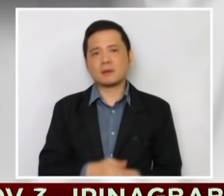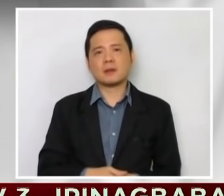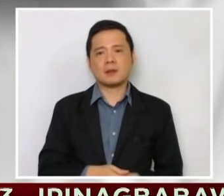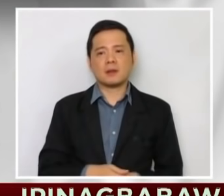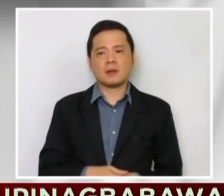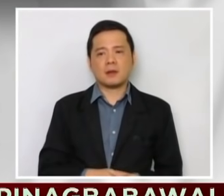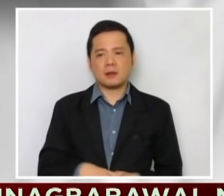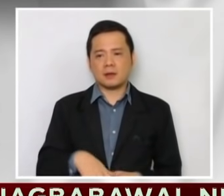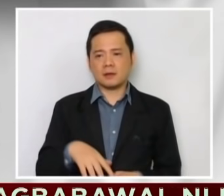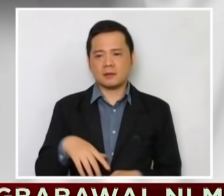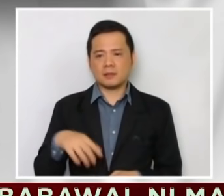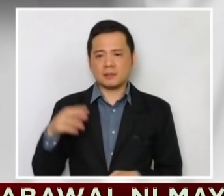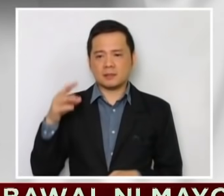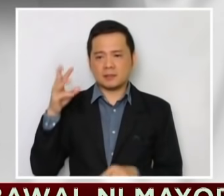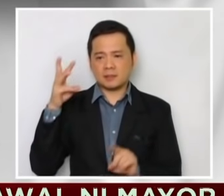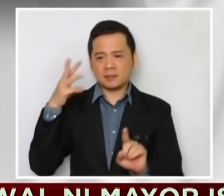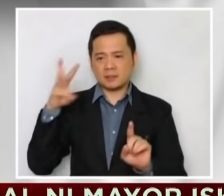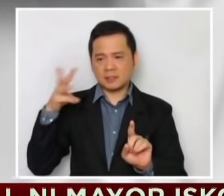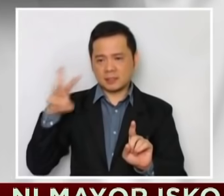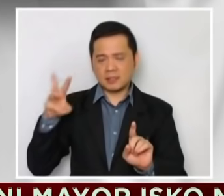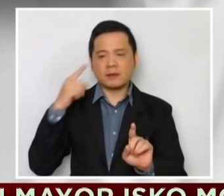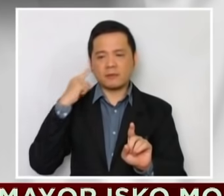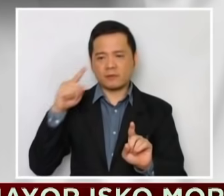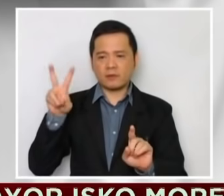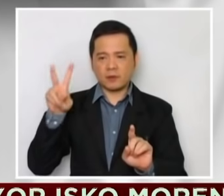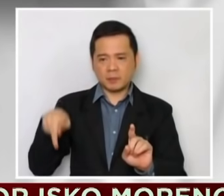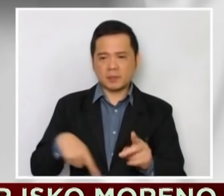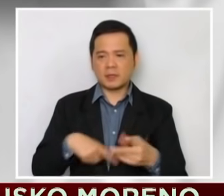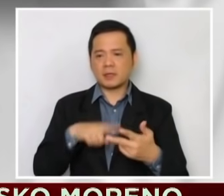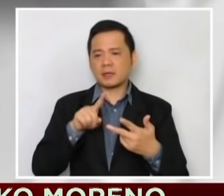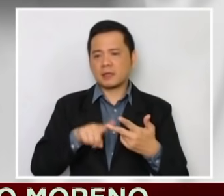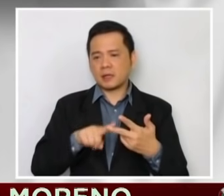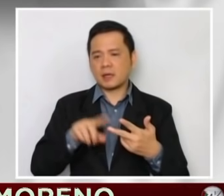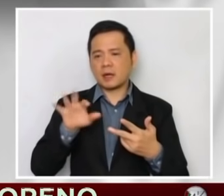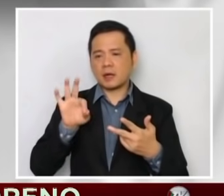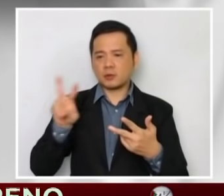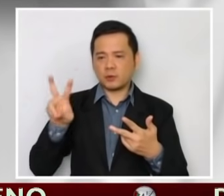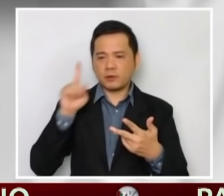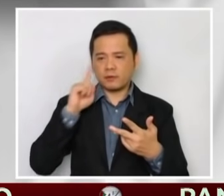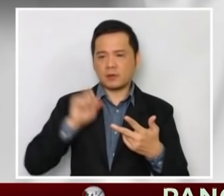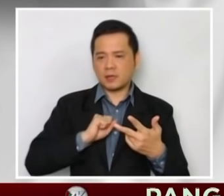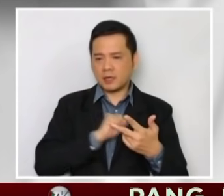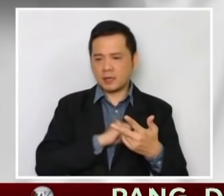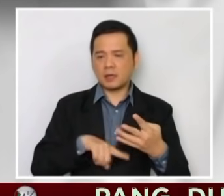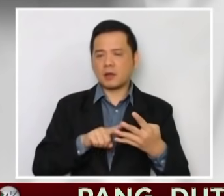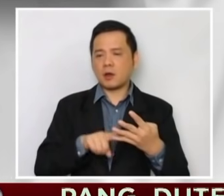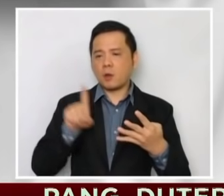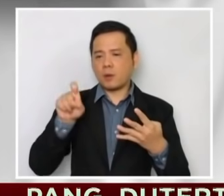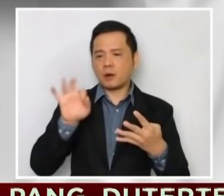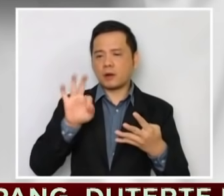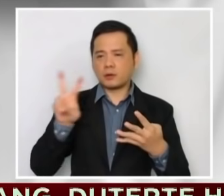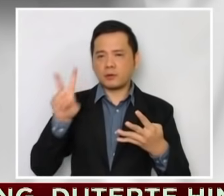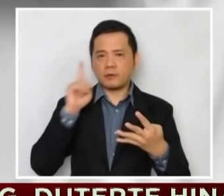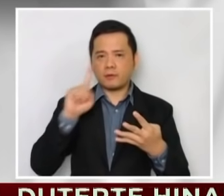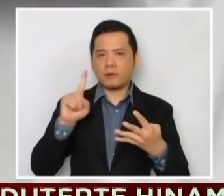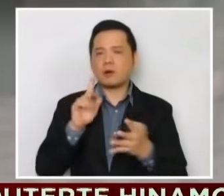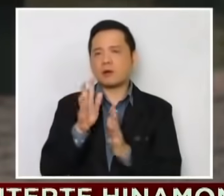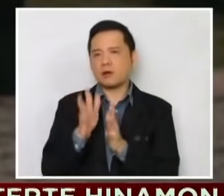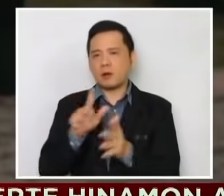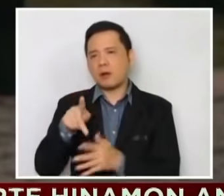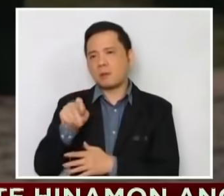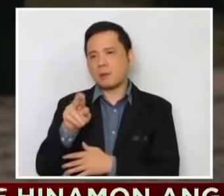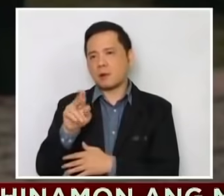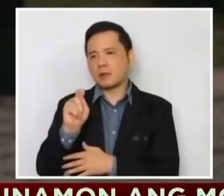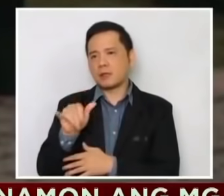President, 92 para sa Senador at 194 para sa party list. Kanina 192 yan pero